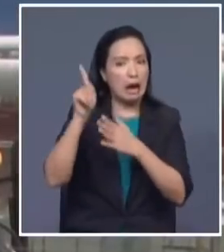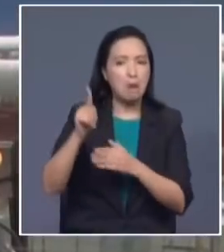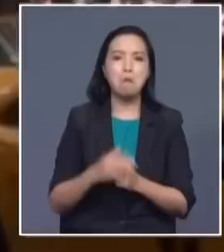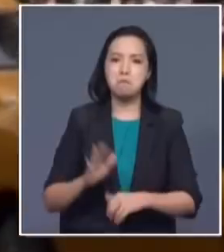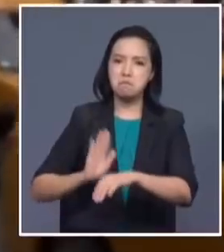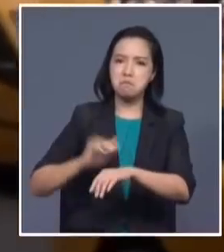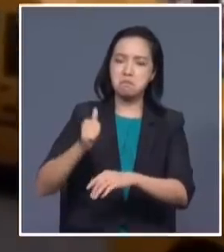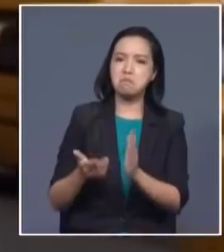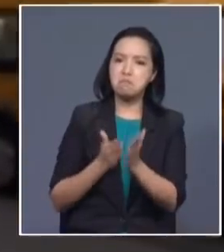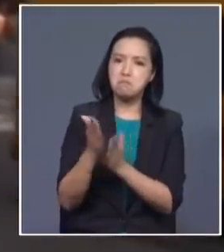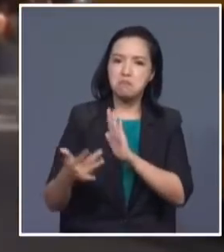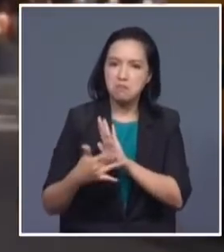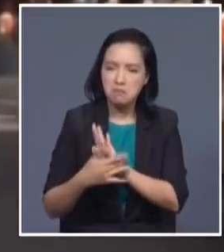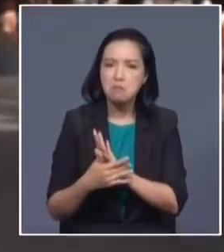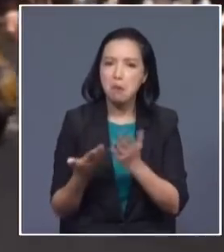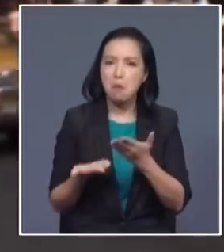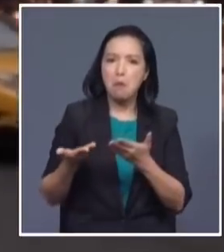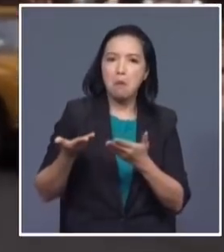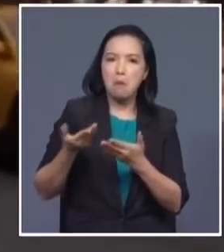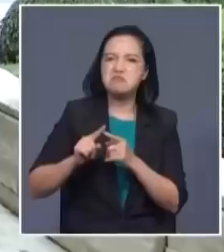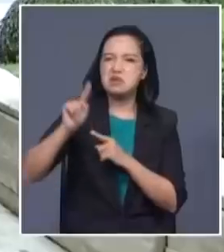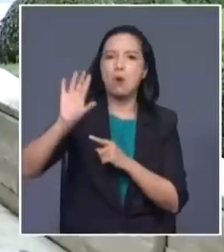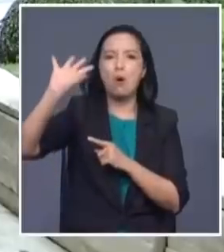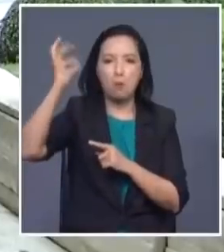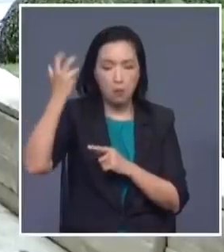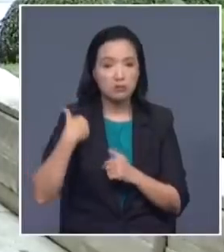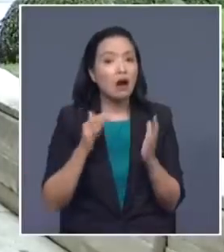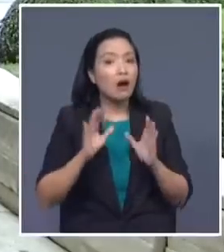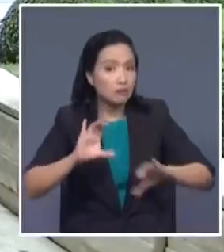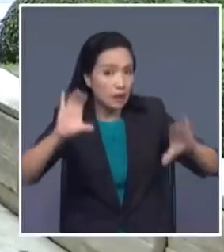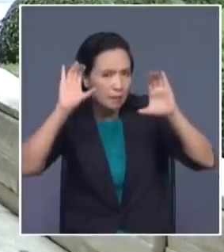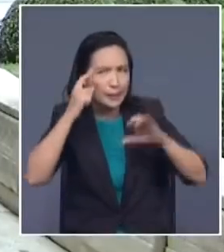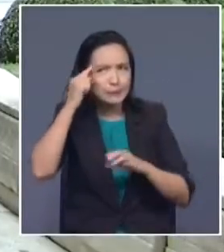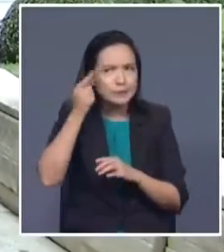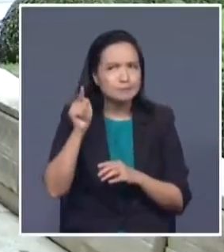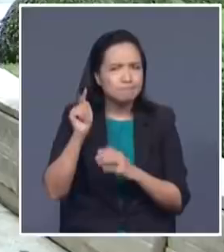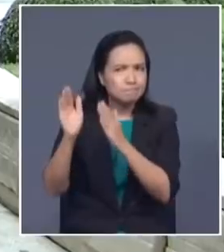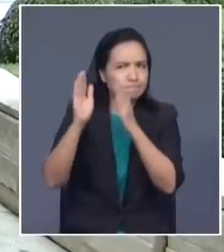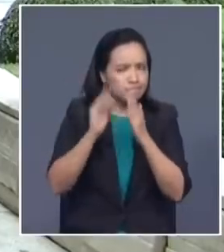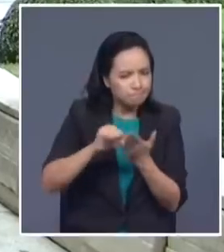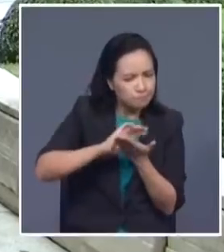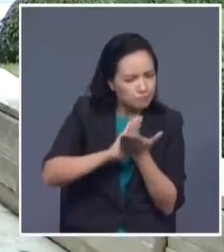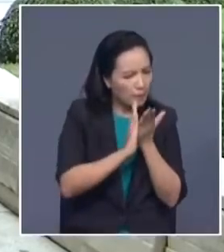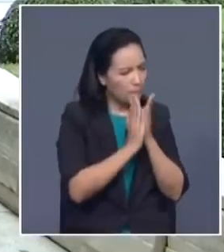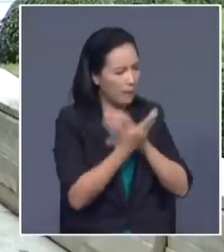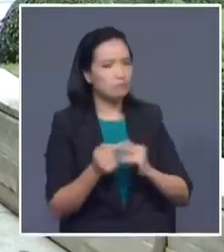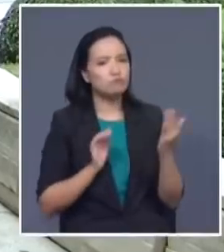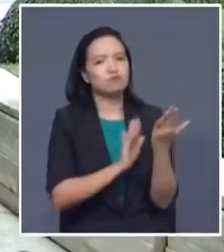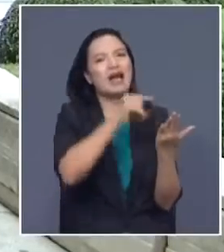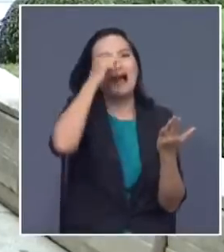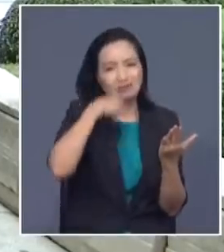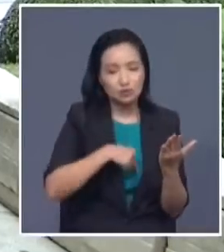สามารถทางเทคโนโลยีในระดับต้นๆของโลกนะครับรัฐบาลก็ได้เอาแนวคิดนี้มาประยุกต์ปรับใช้ให้เหมาะสมกับ